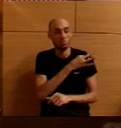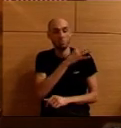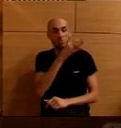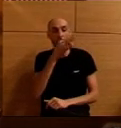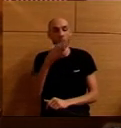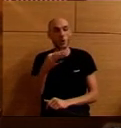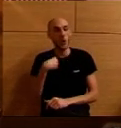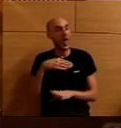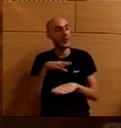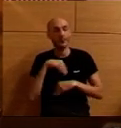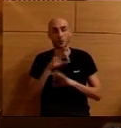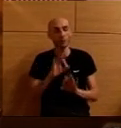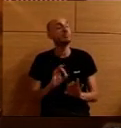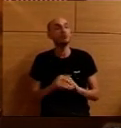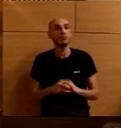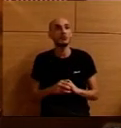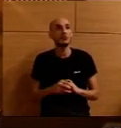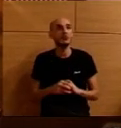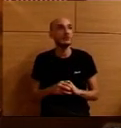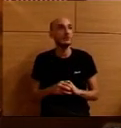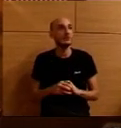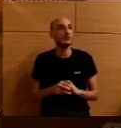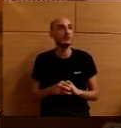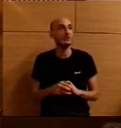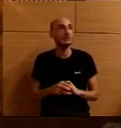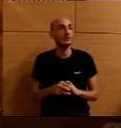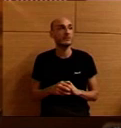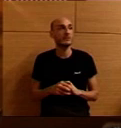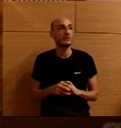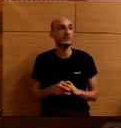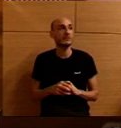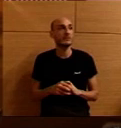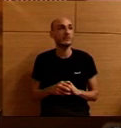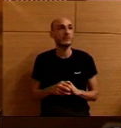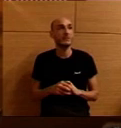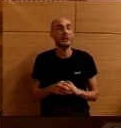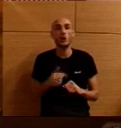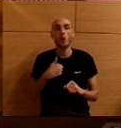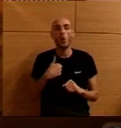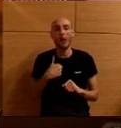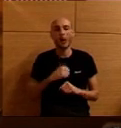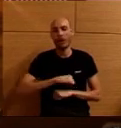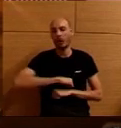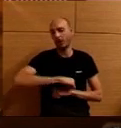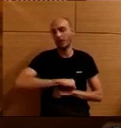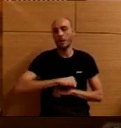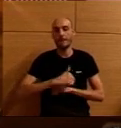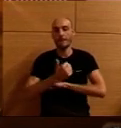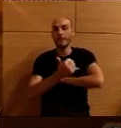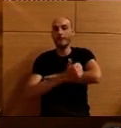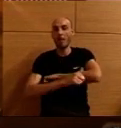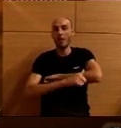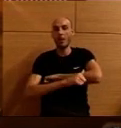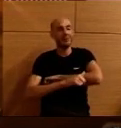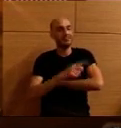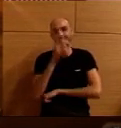seguida. I li dic una cosa, no és mala fe. No és gens mala fe. No crec que ningú així tingui